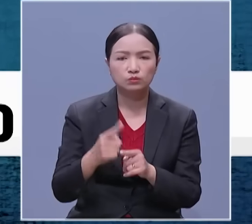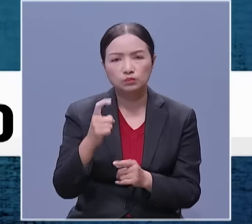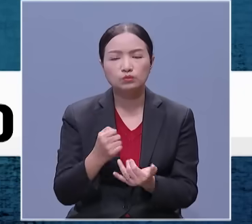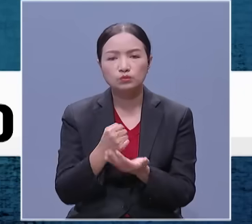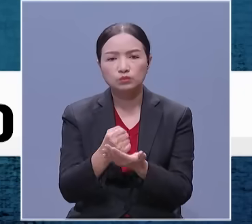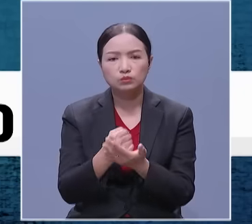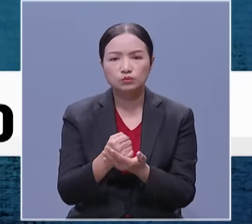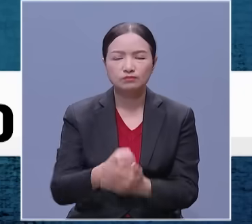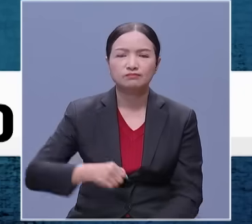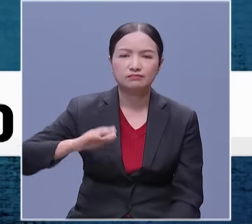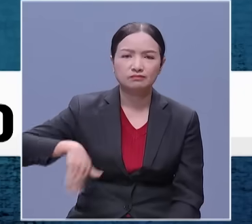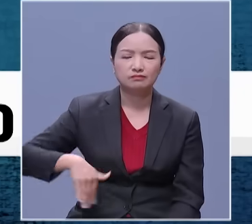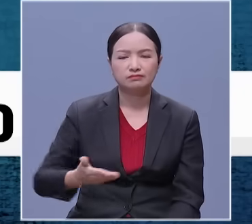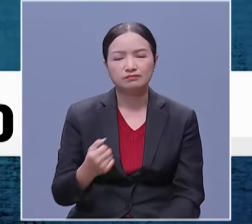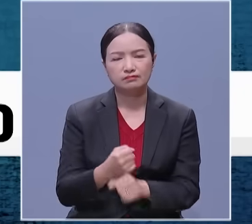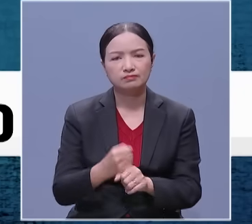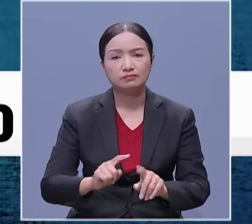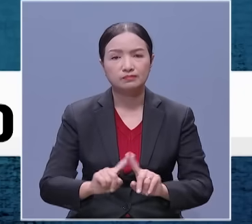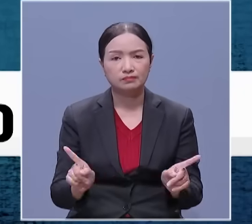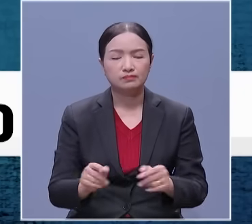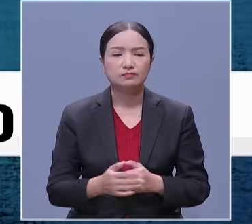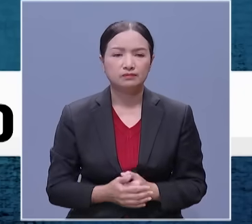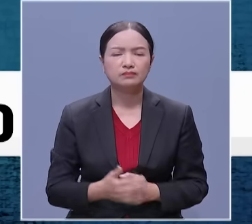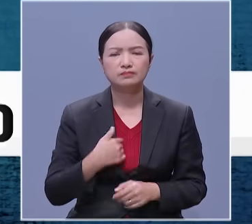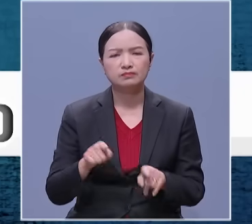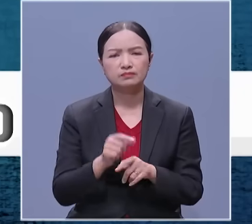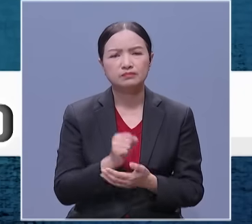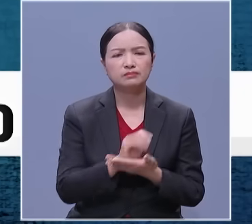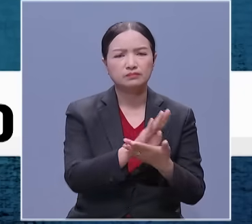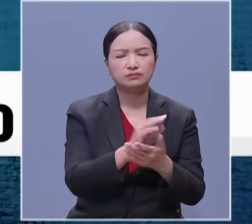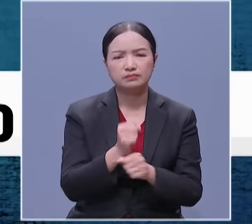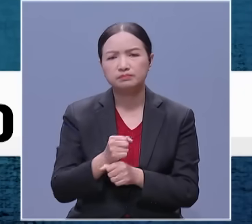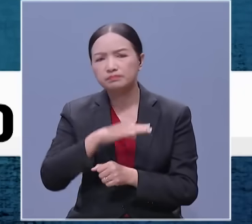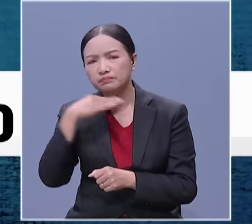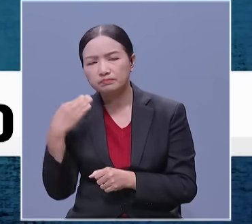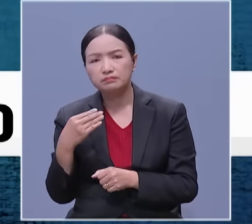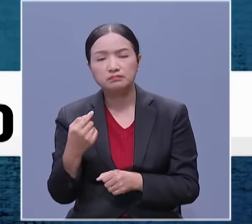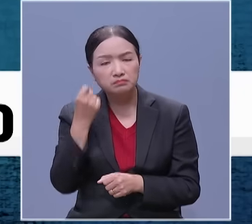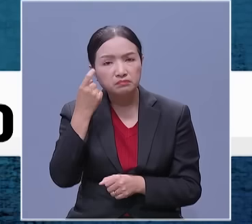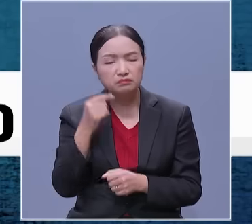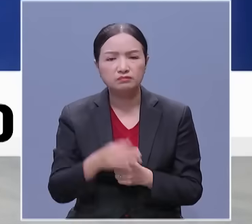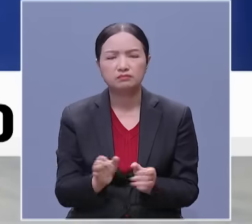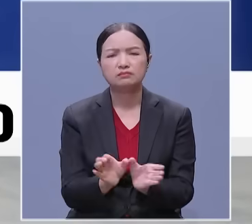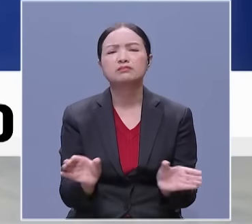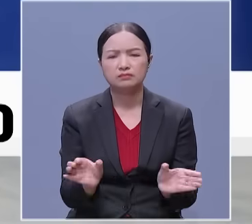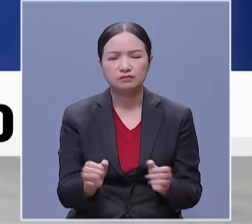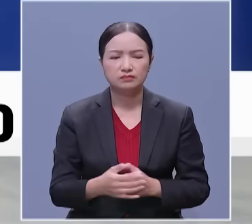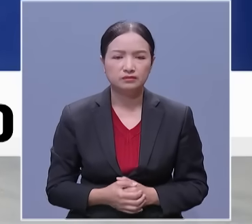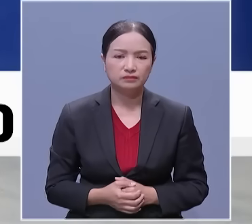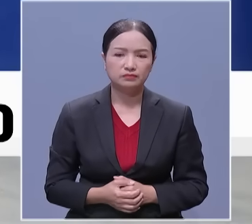นละส่วนการกระทำนะนะครับเหมือนเราทำบุญกับทำบาปนึกออกไหมมันมีสองส่วนไง